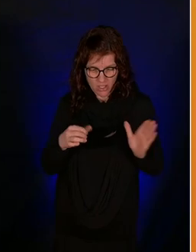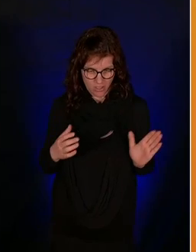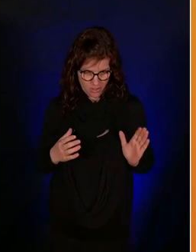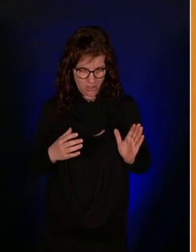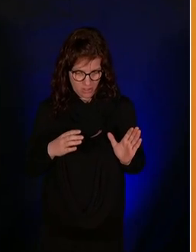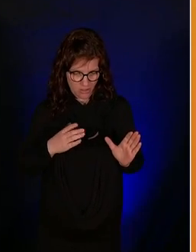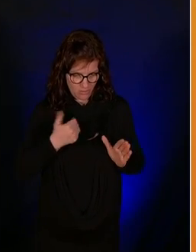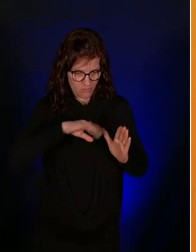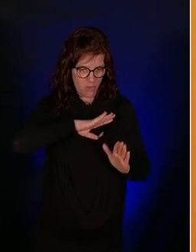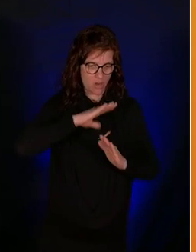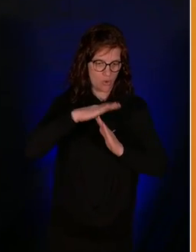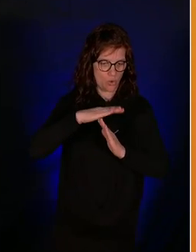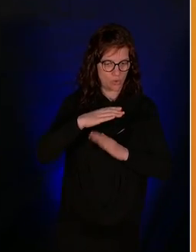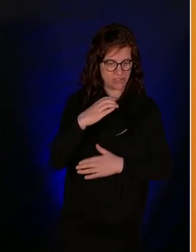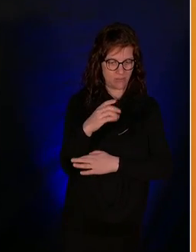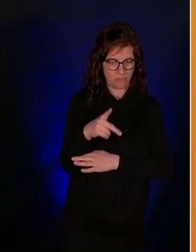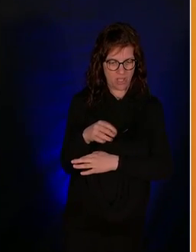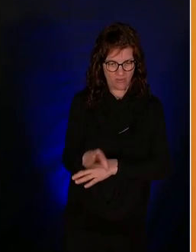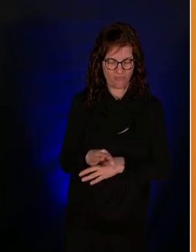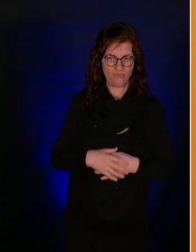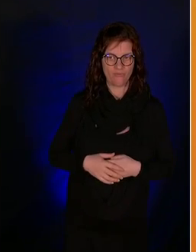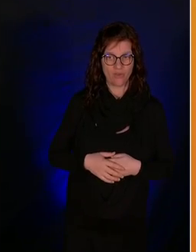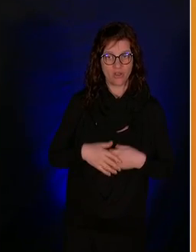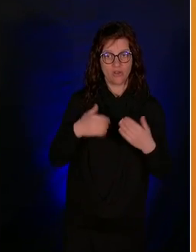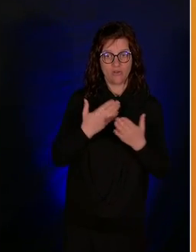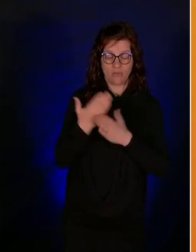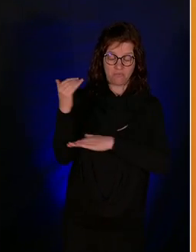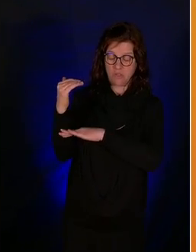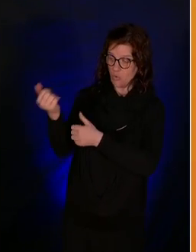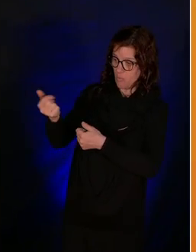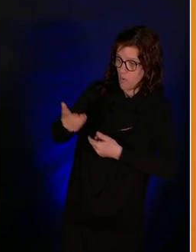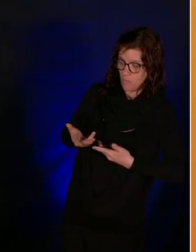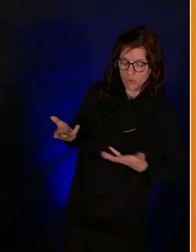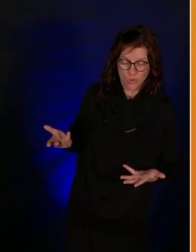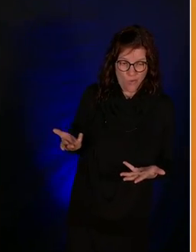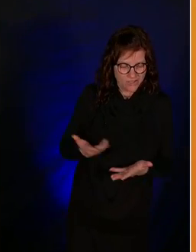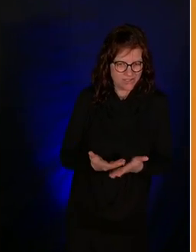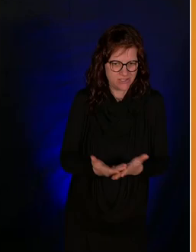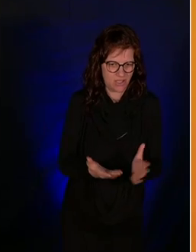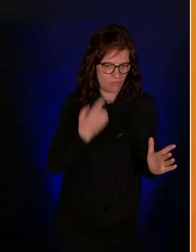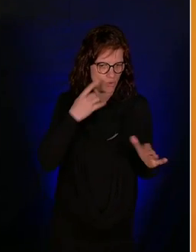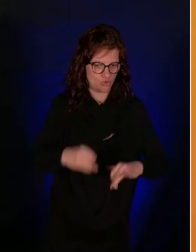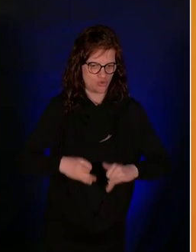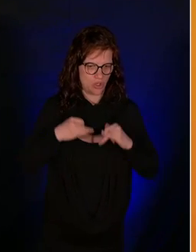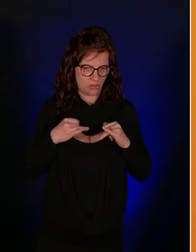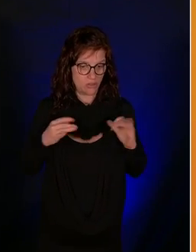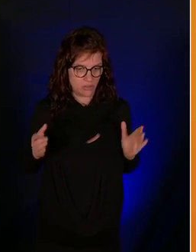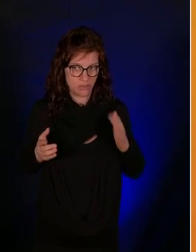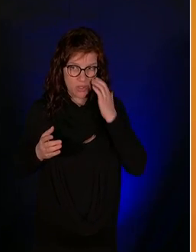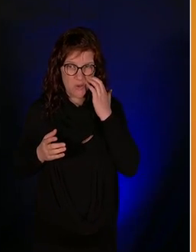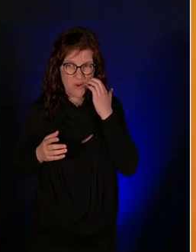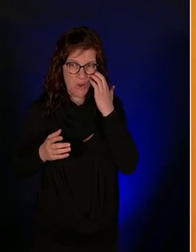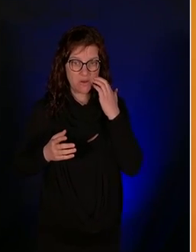PCF. Voilà ce que propose le patronat à la jeunesse. Pas de travail digne, il est